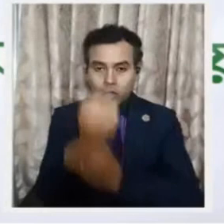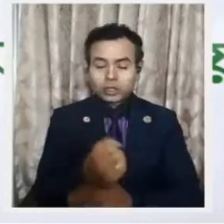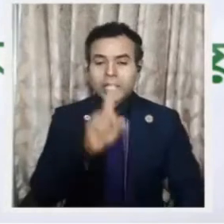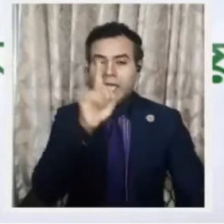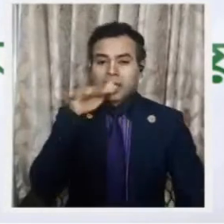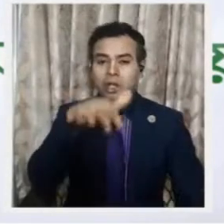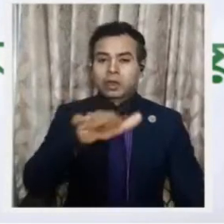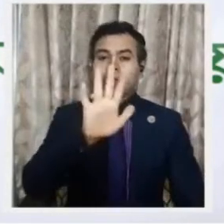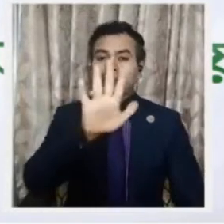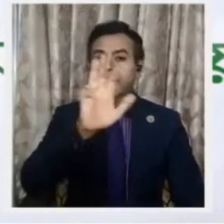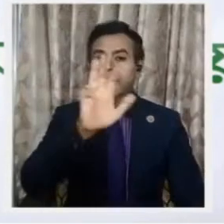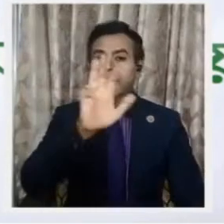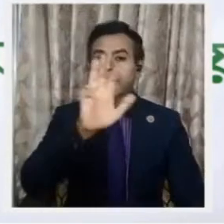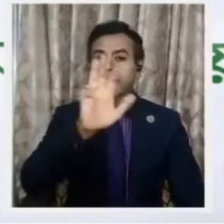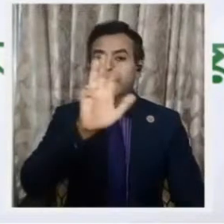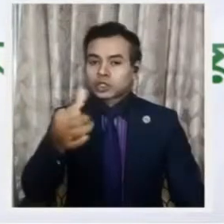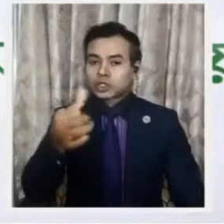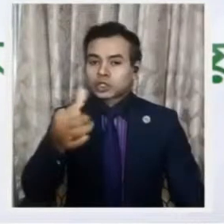10,741 জন।